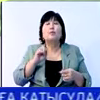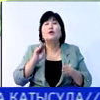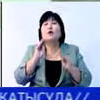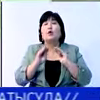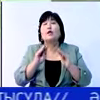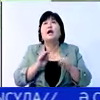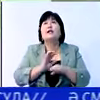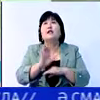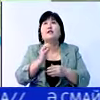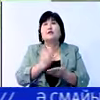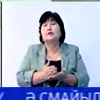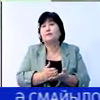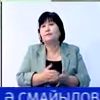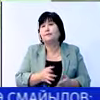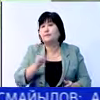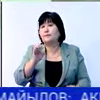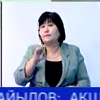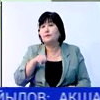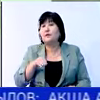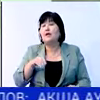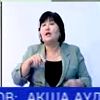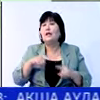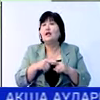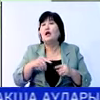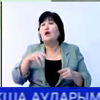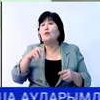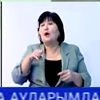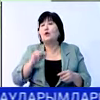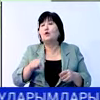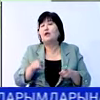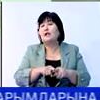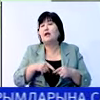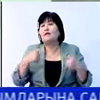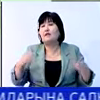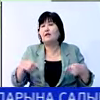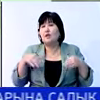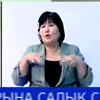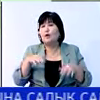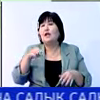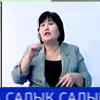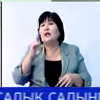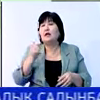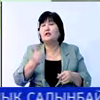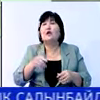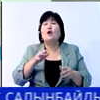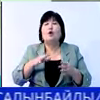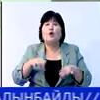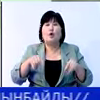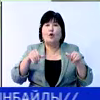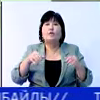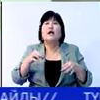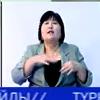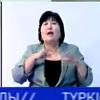жасап шығарған. Робототехникада мотор арқылы вездеходный танкі жасадық. Соның арқасында ол құмда да, қарда